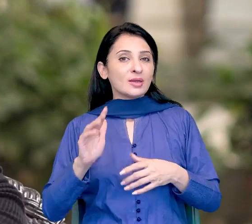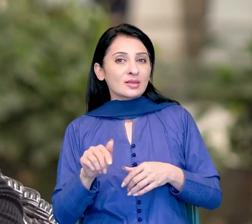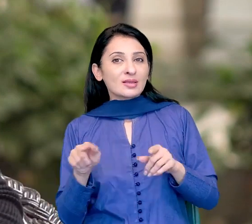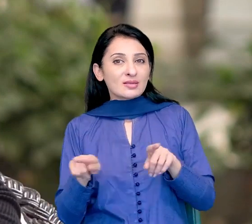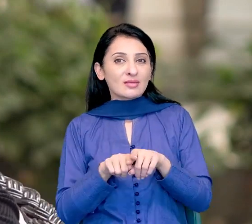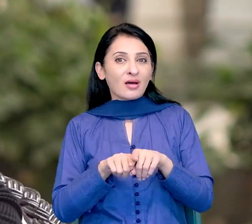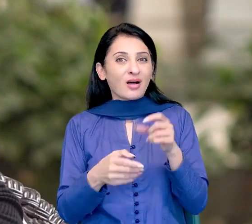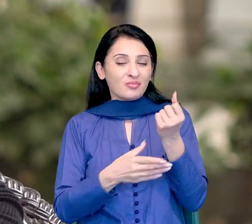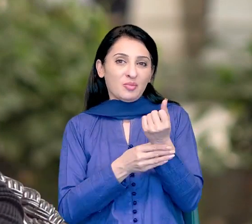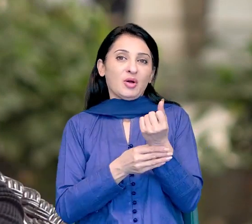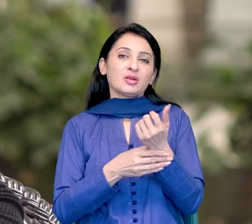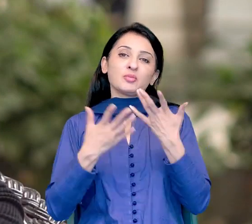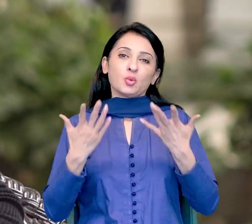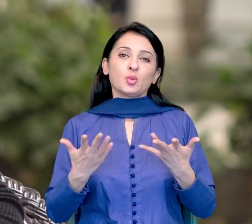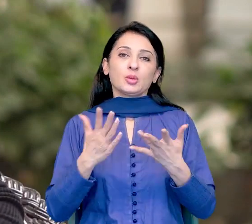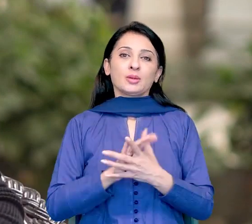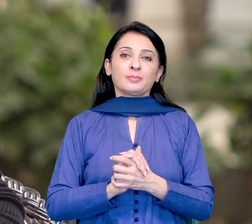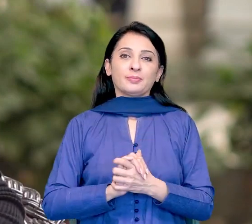کانسیکوینسز ہیں وہ اپنی جگہ ہیں.